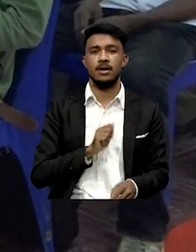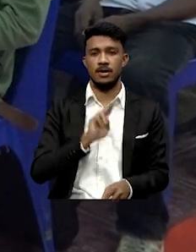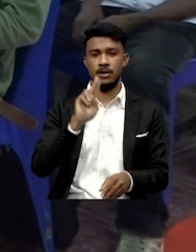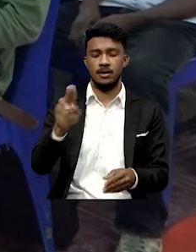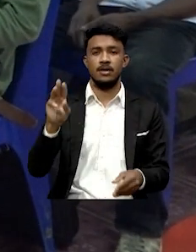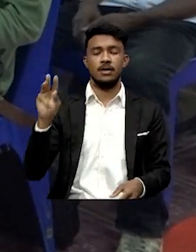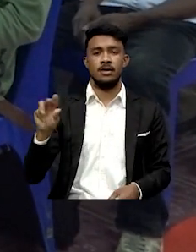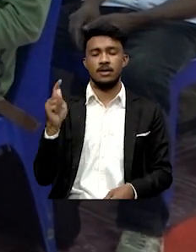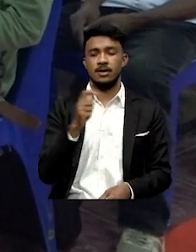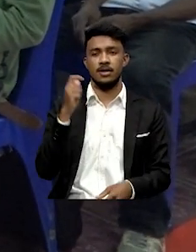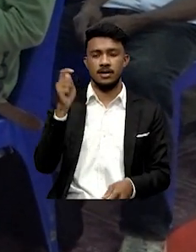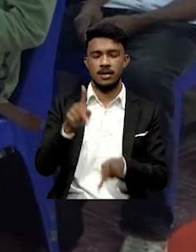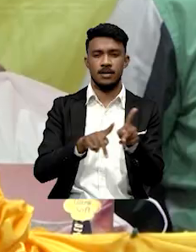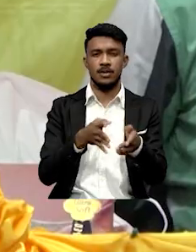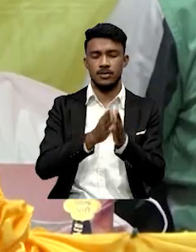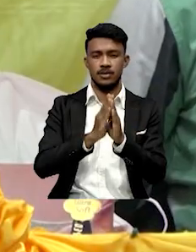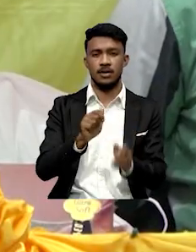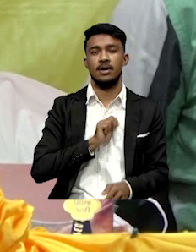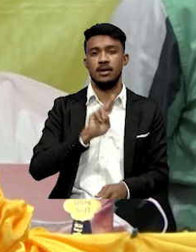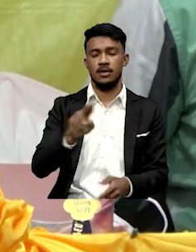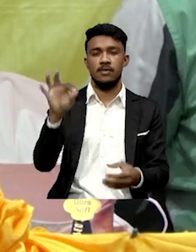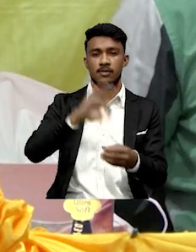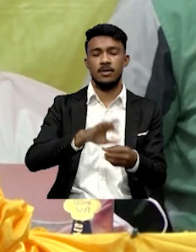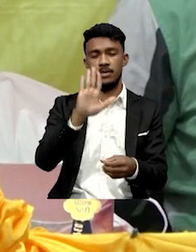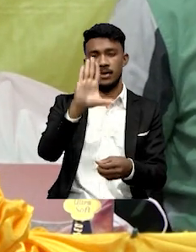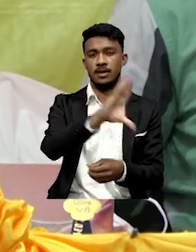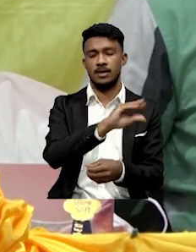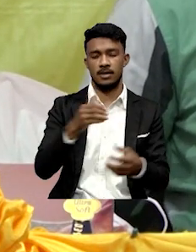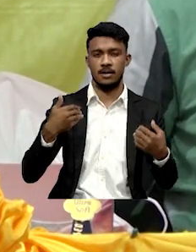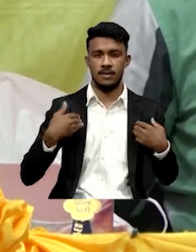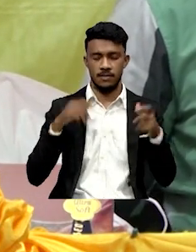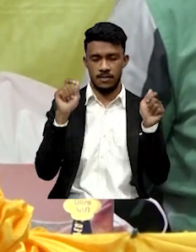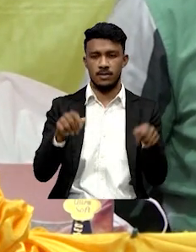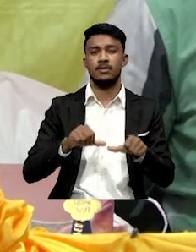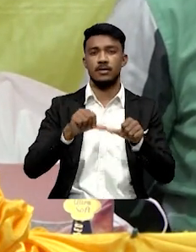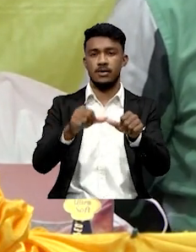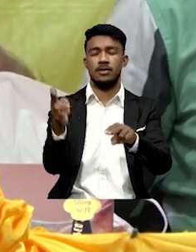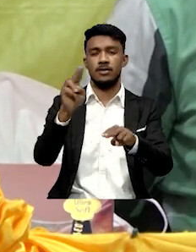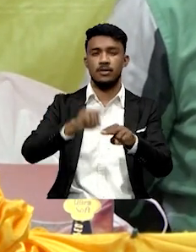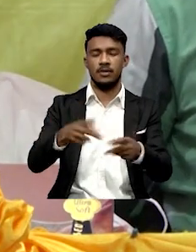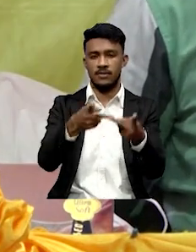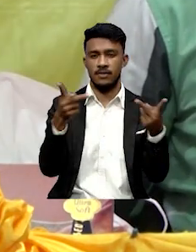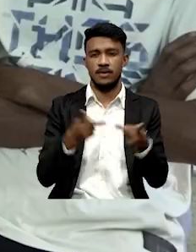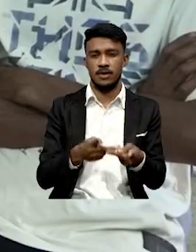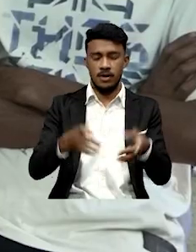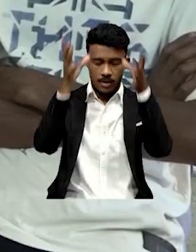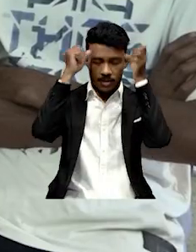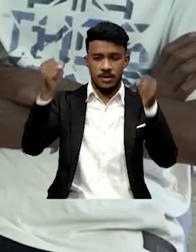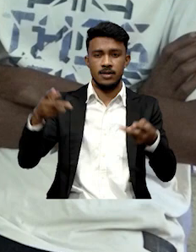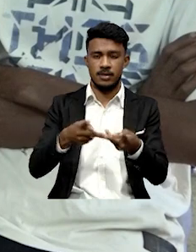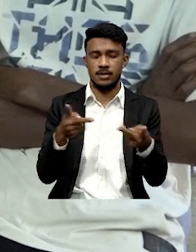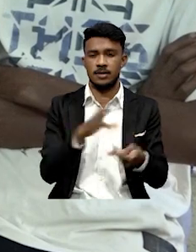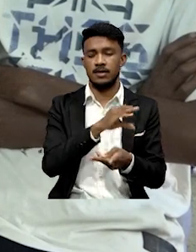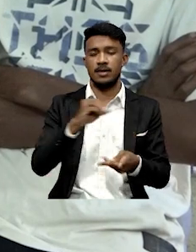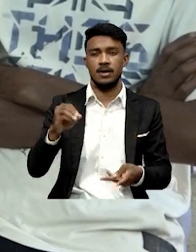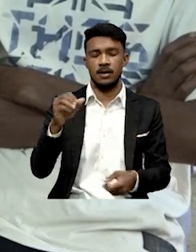kandidatu husu bapovu aileu tomak atu vota bania nune ia legitimidadi atu kontinua tur ia palasiu presidensial bairupite totinang riuroron